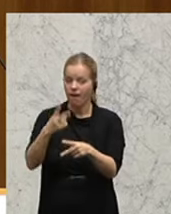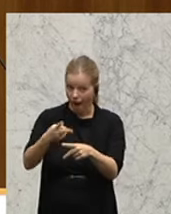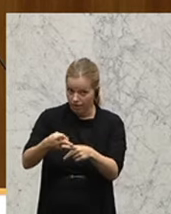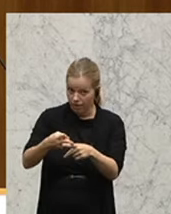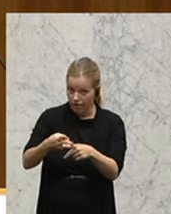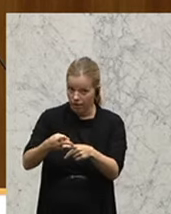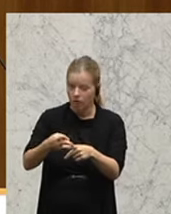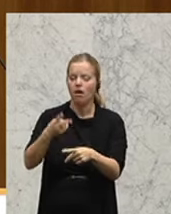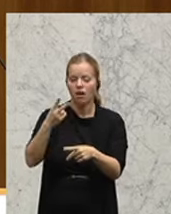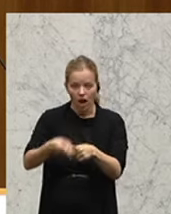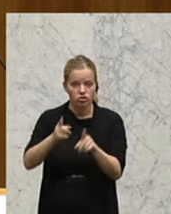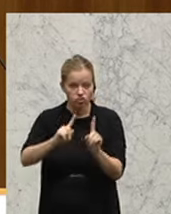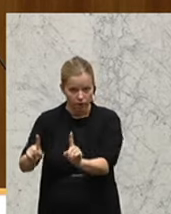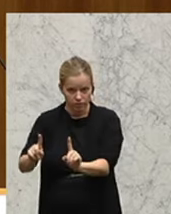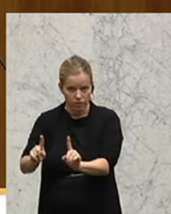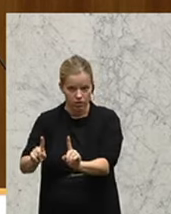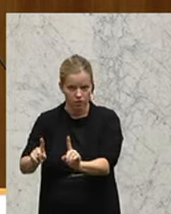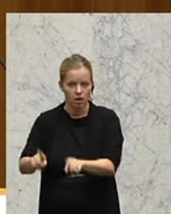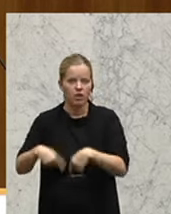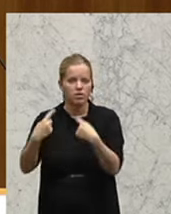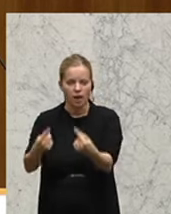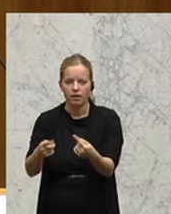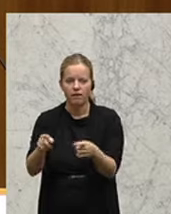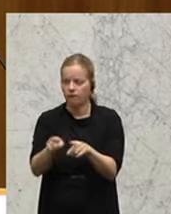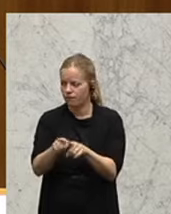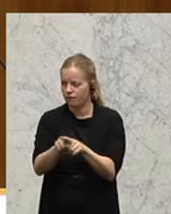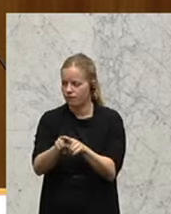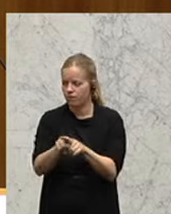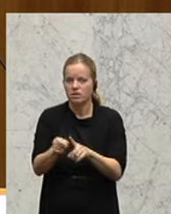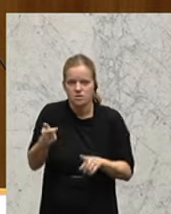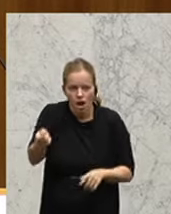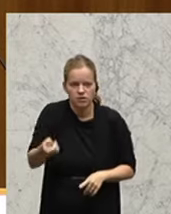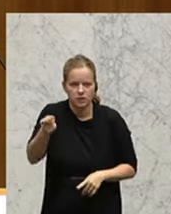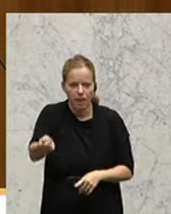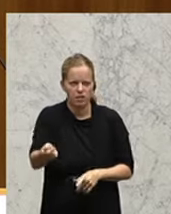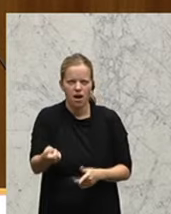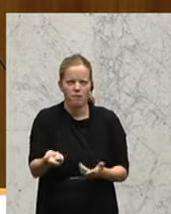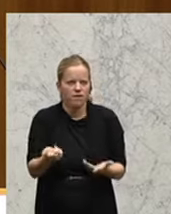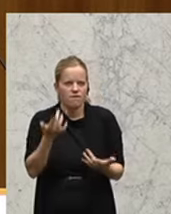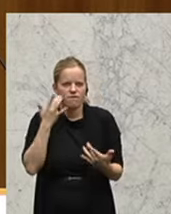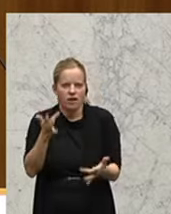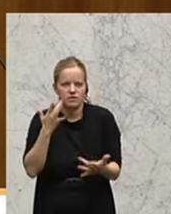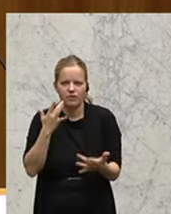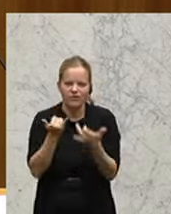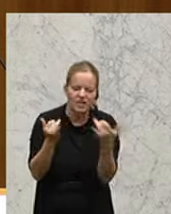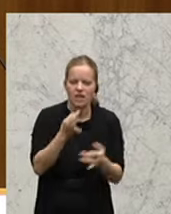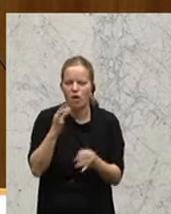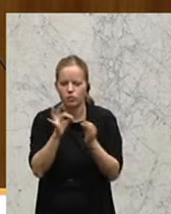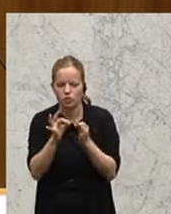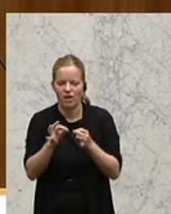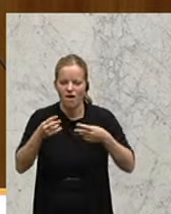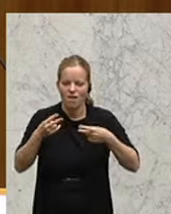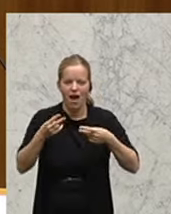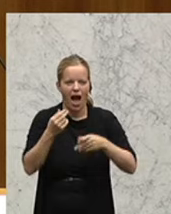jeden Krankenkassenmitarbeiter mit Erfahrung immer eine Tüftelei ist, herauszufinden, wie denn das funktionieren könnte und wie jetzt genau fortzuzahlen